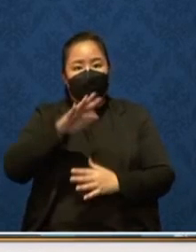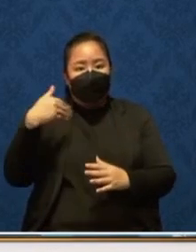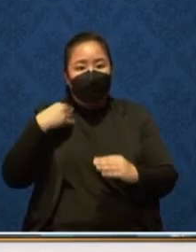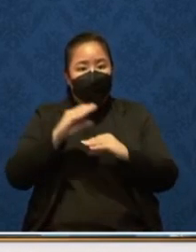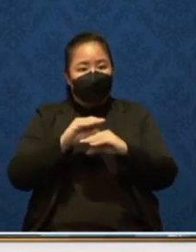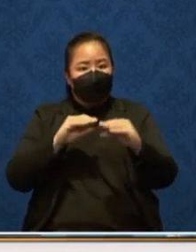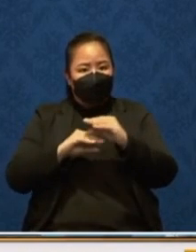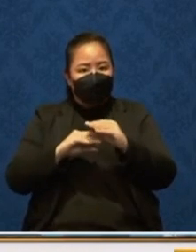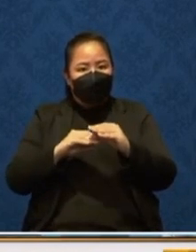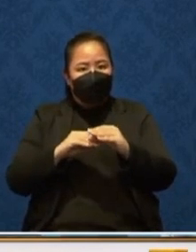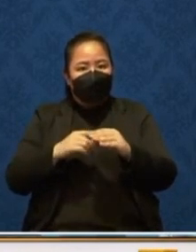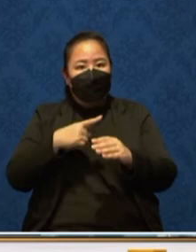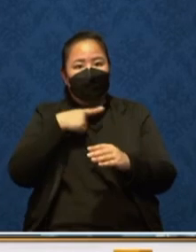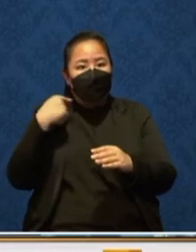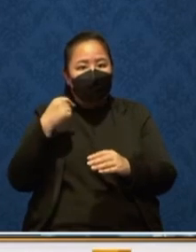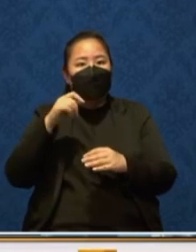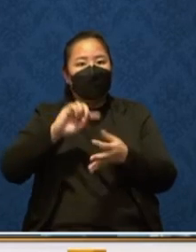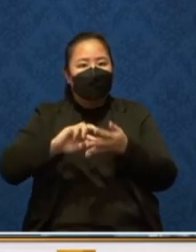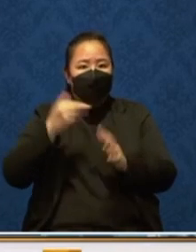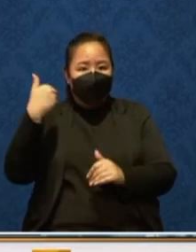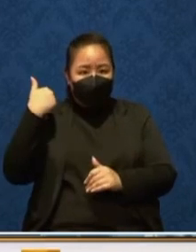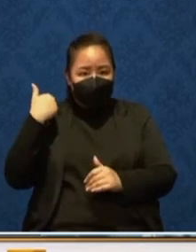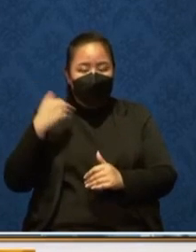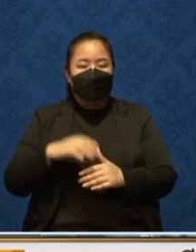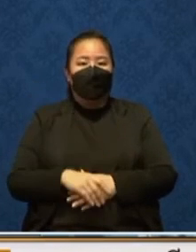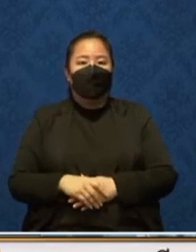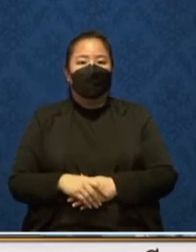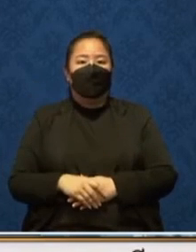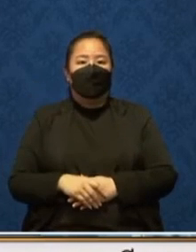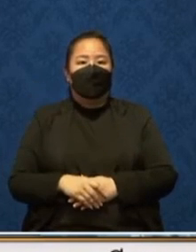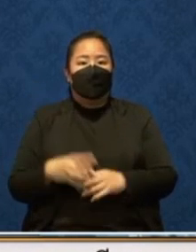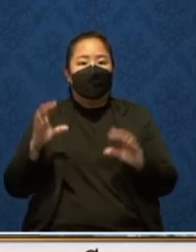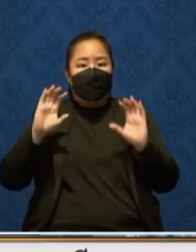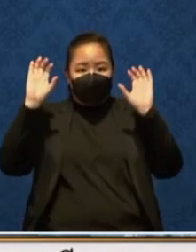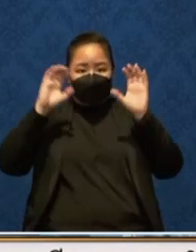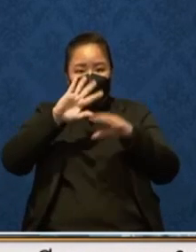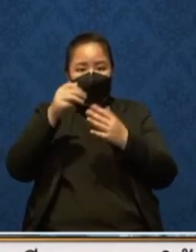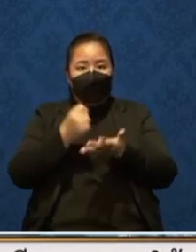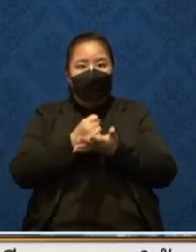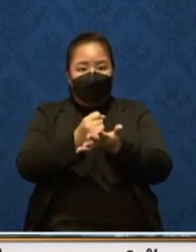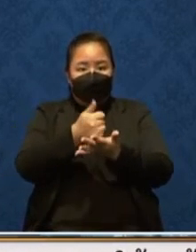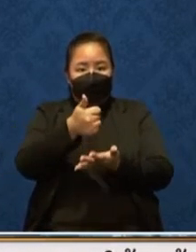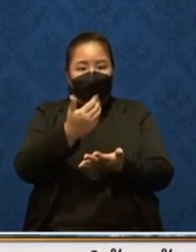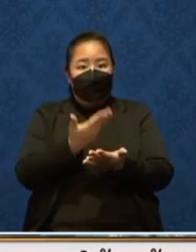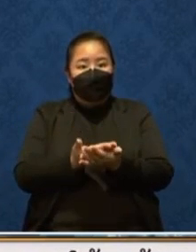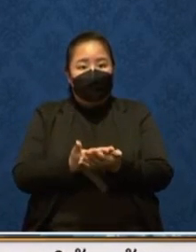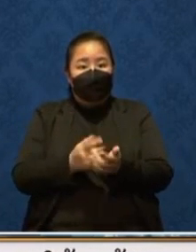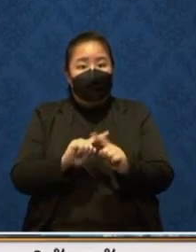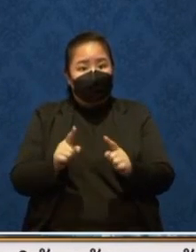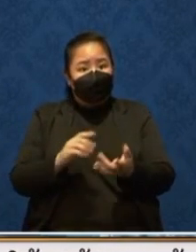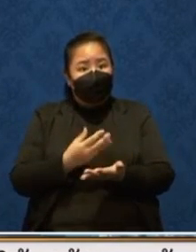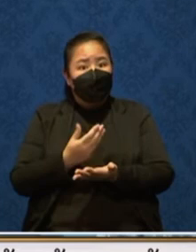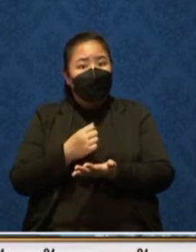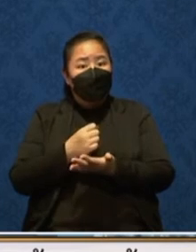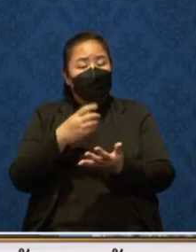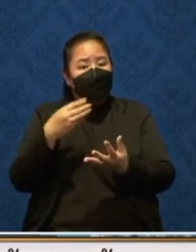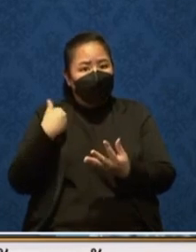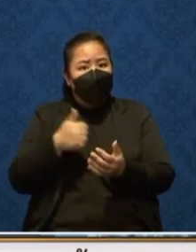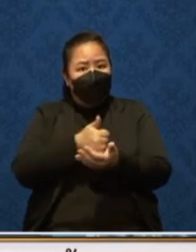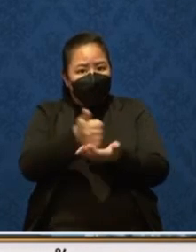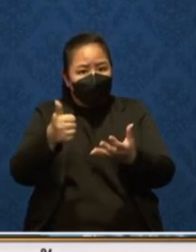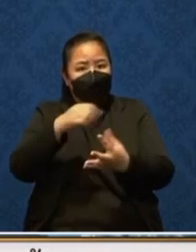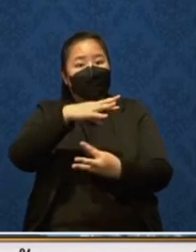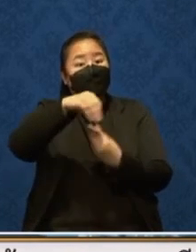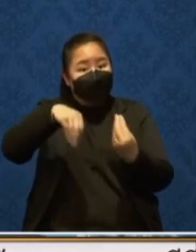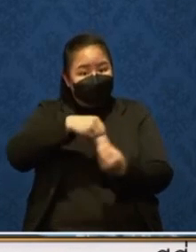พอช่วยอ้มได้ถาขาดทเงินแต่วามัคุมคอยทางเศรษฐกิจแต่